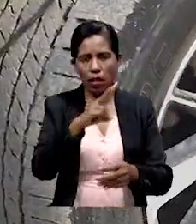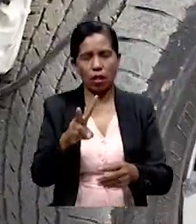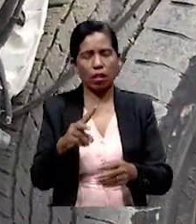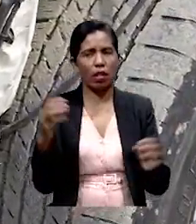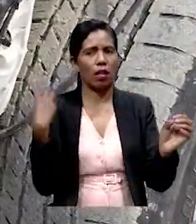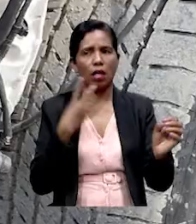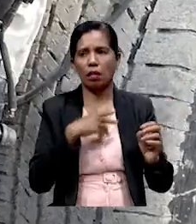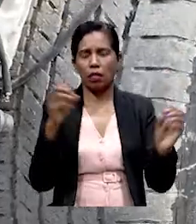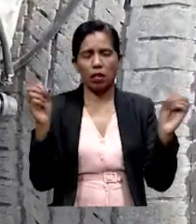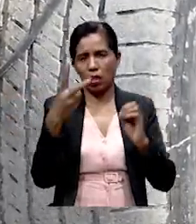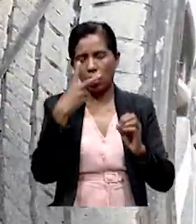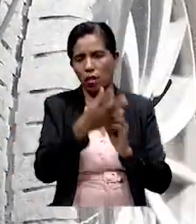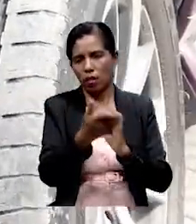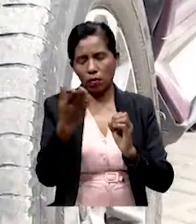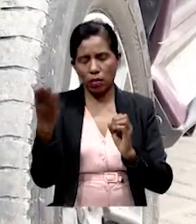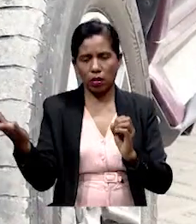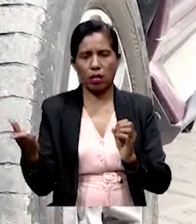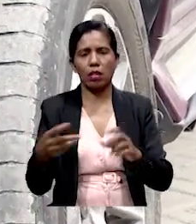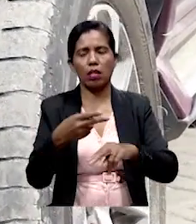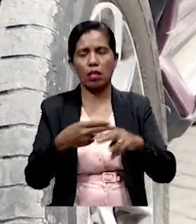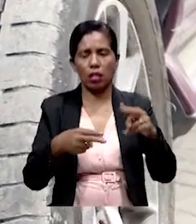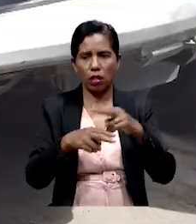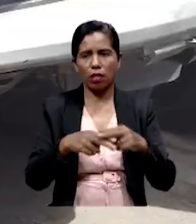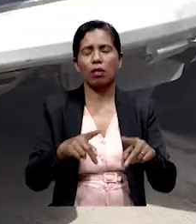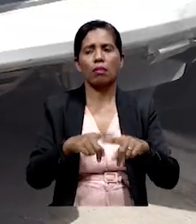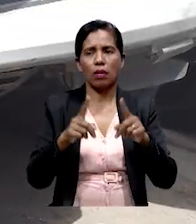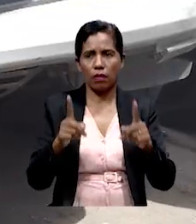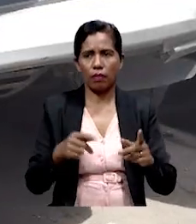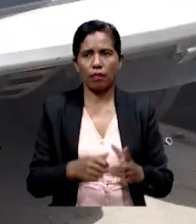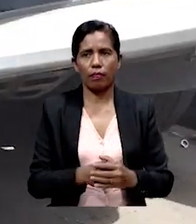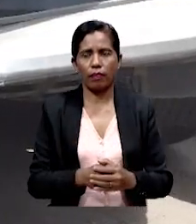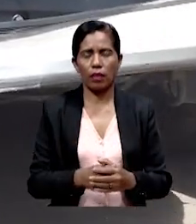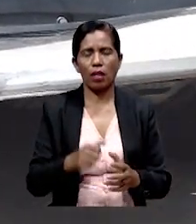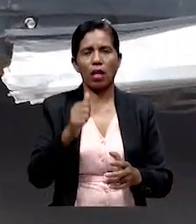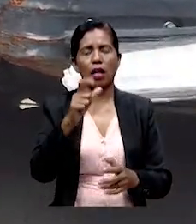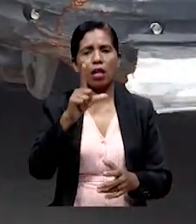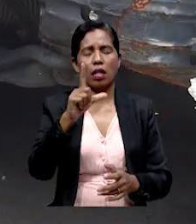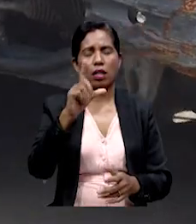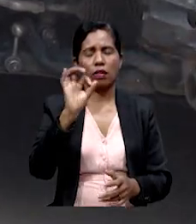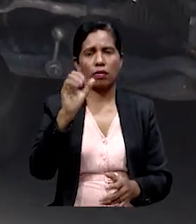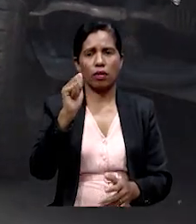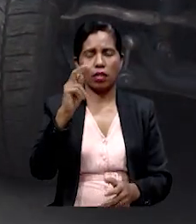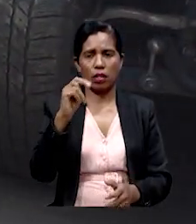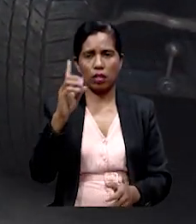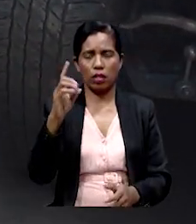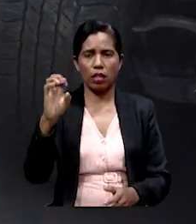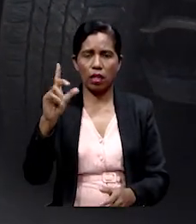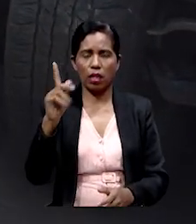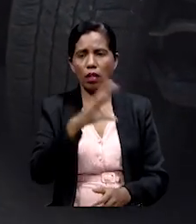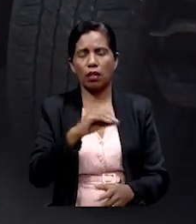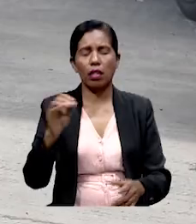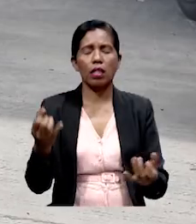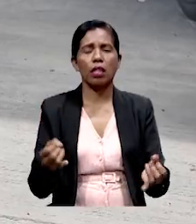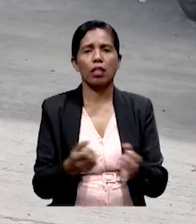kontrol lagi, ini itu bab sini lima. Ah, main sini mana kan ni alfa ni kan wate, terus ni kan yang main boys main kan